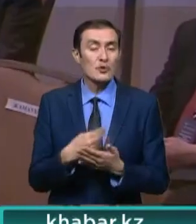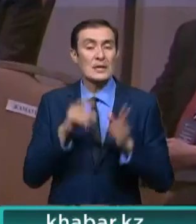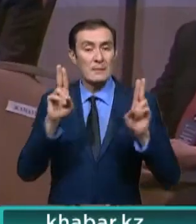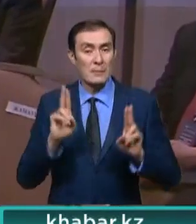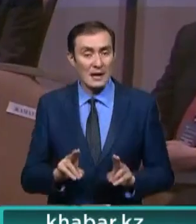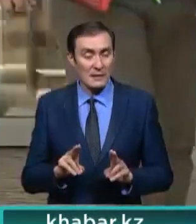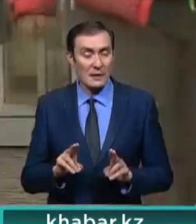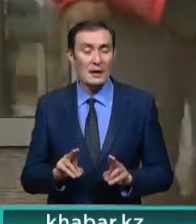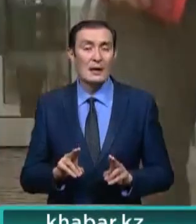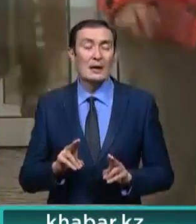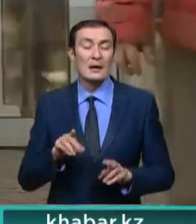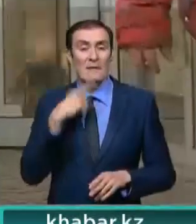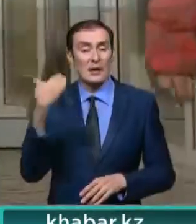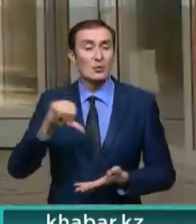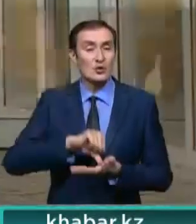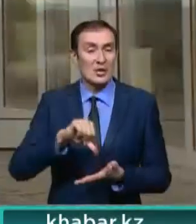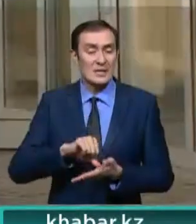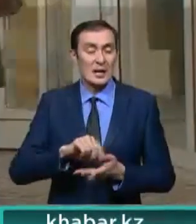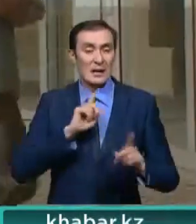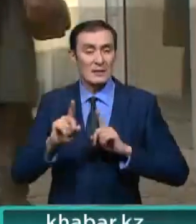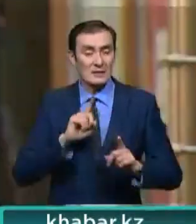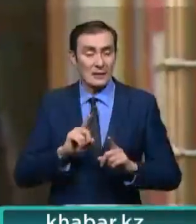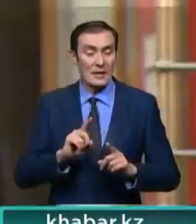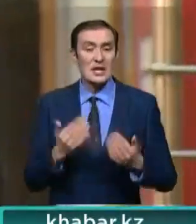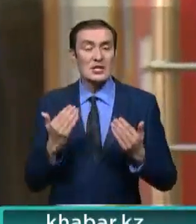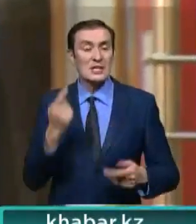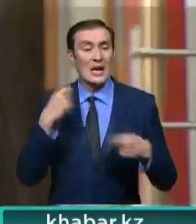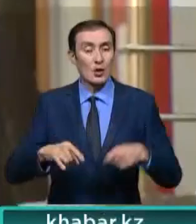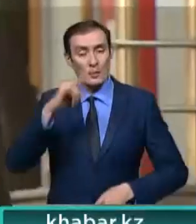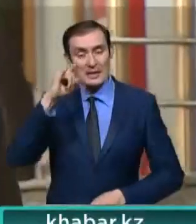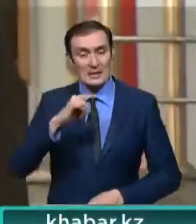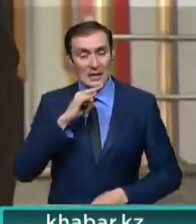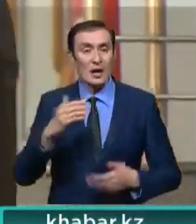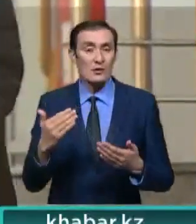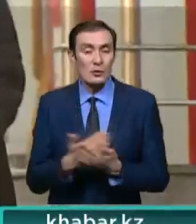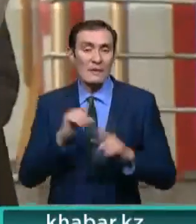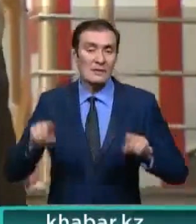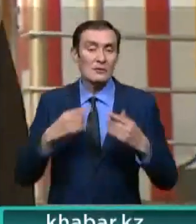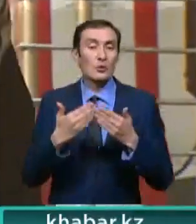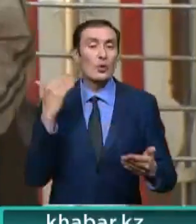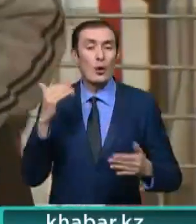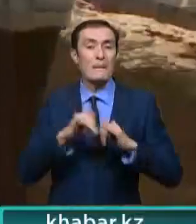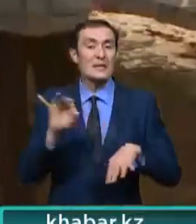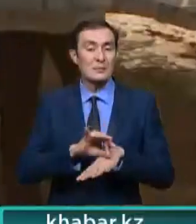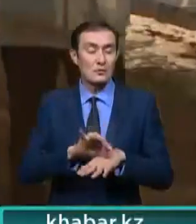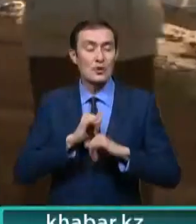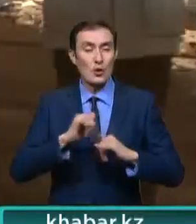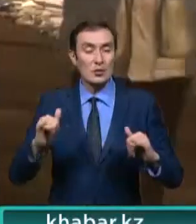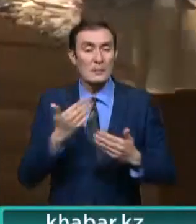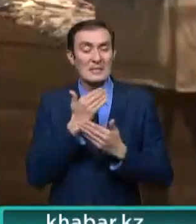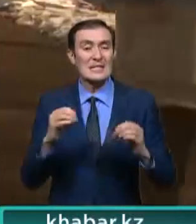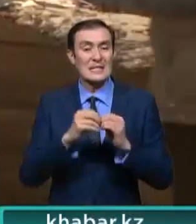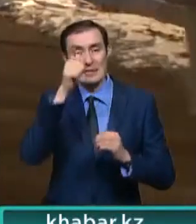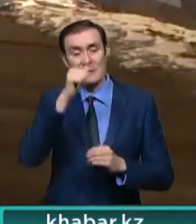и инфляционное таргетирование, считают участники Конгресса финансистов. Сейчас экономика Казахстана вернулась к допандемическому уровню. Ее рост по итогам 10